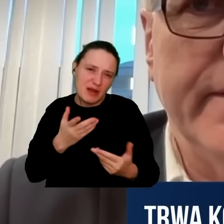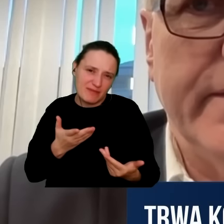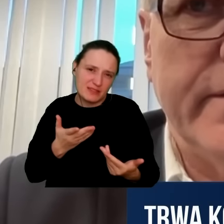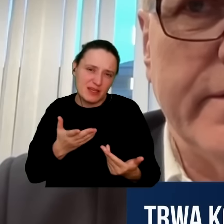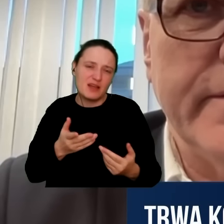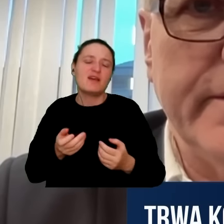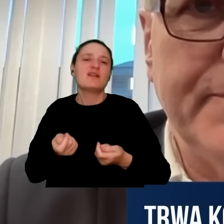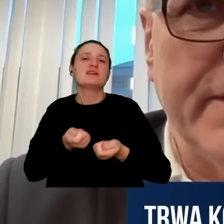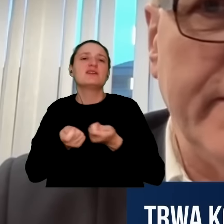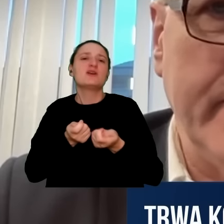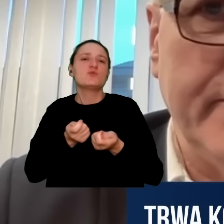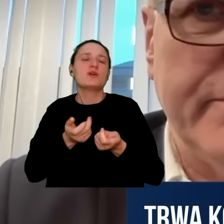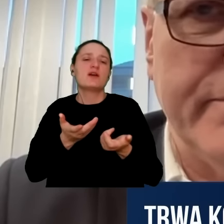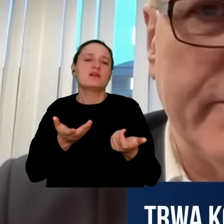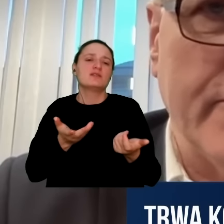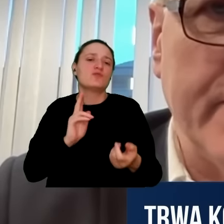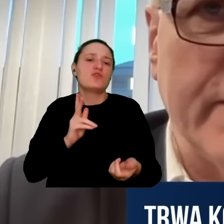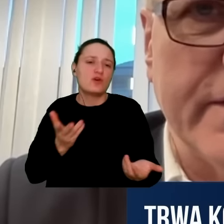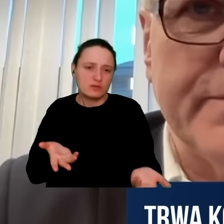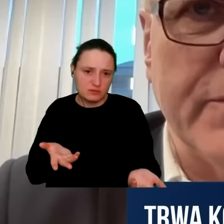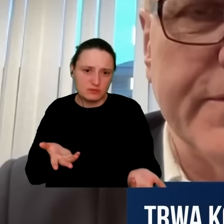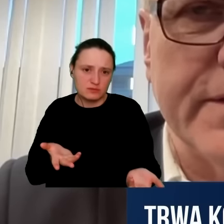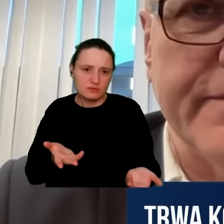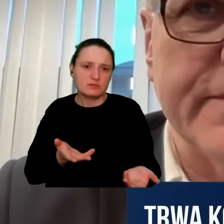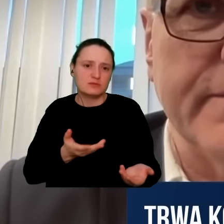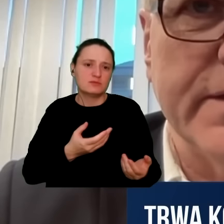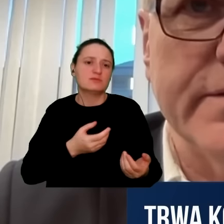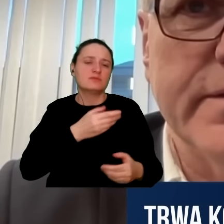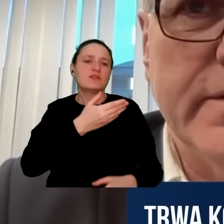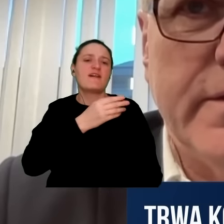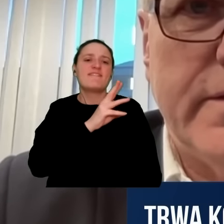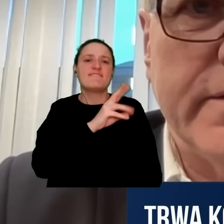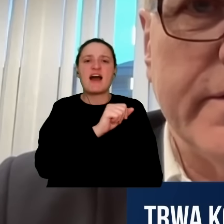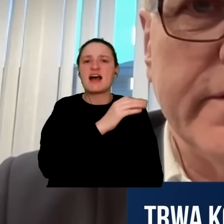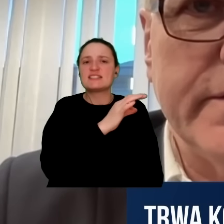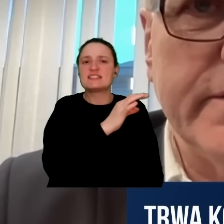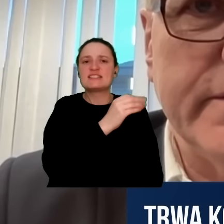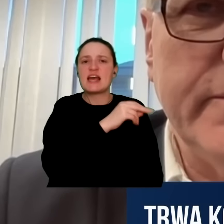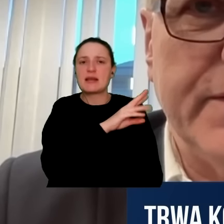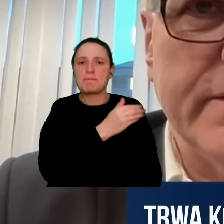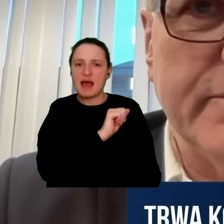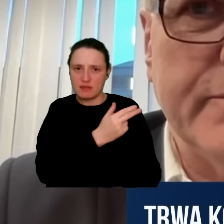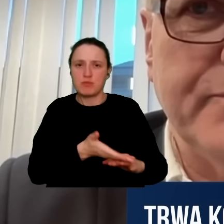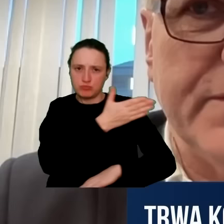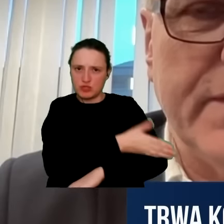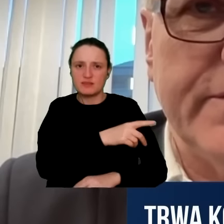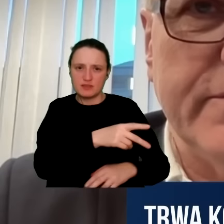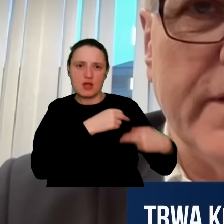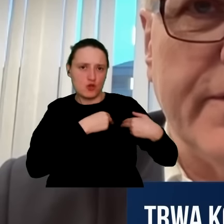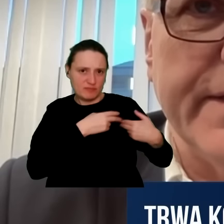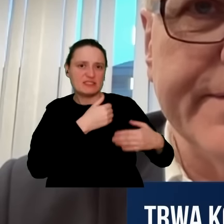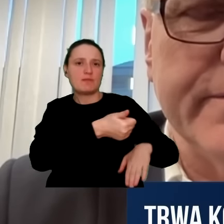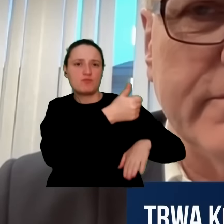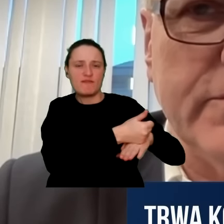kierowali pani mecenas Małgorzata Wasserman no i pan